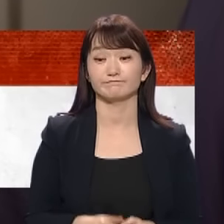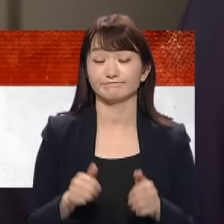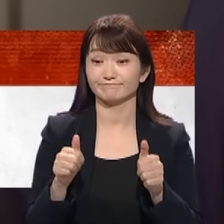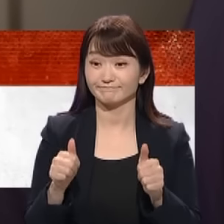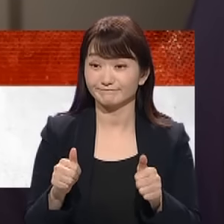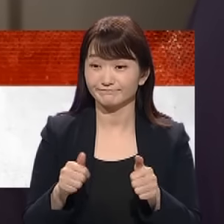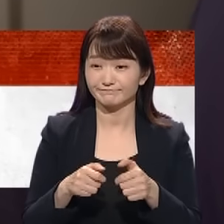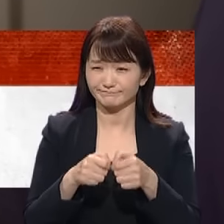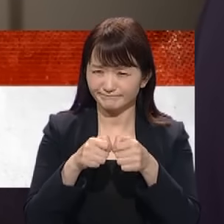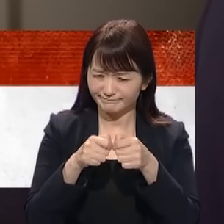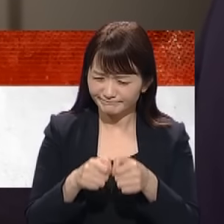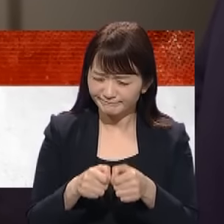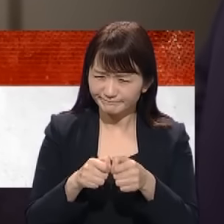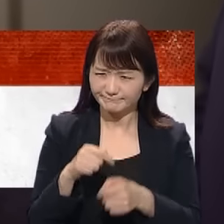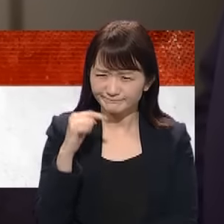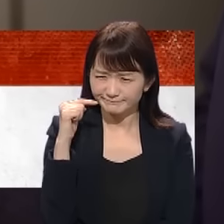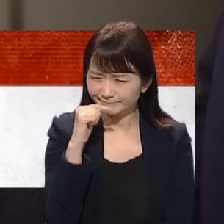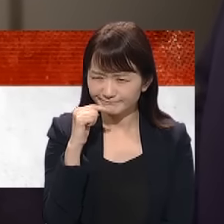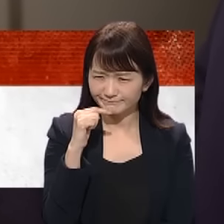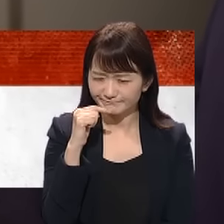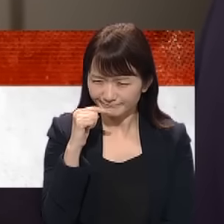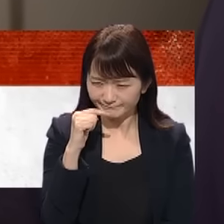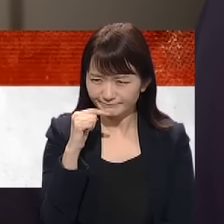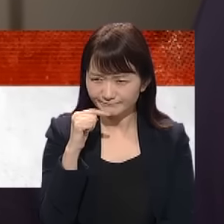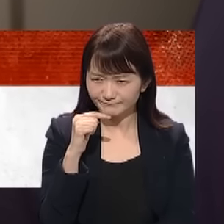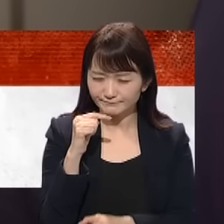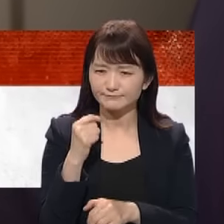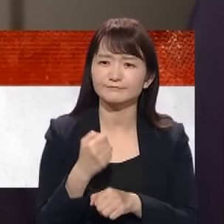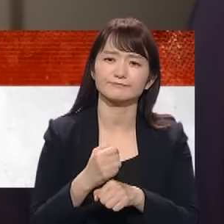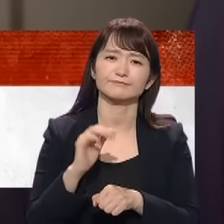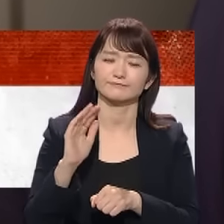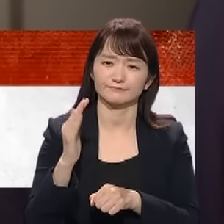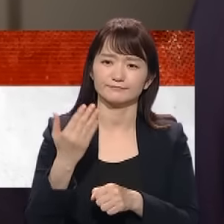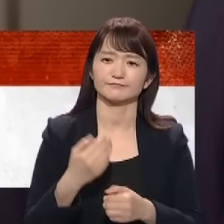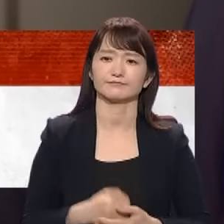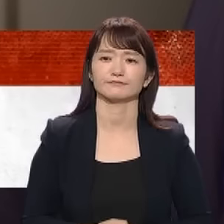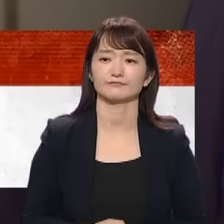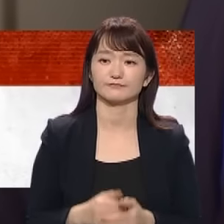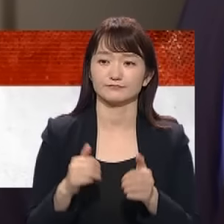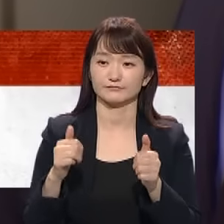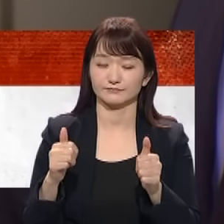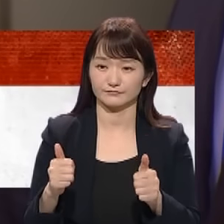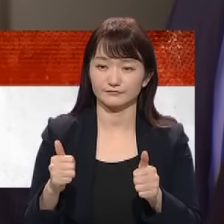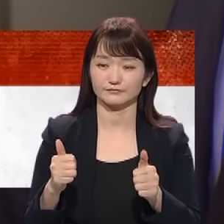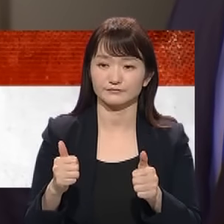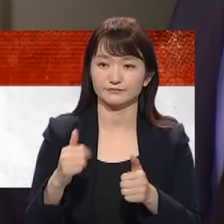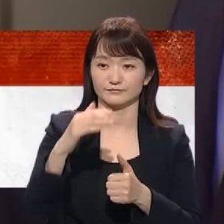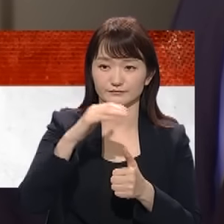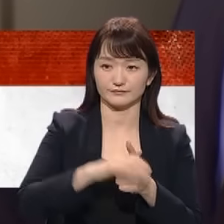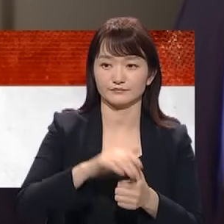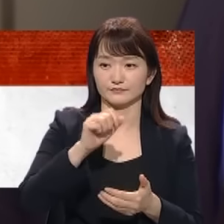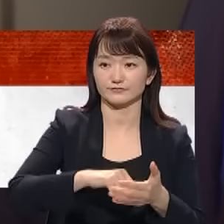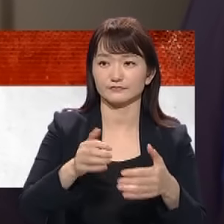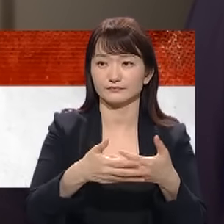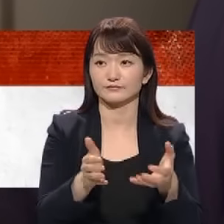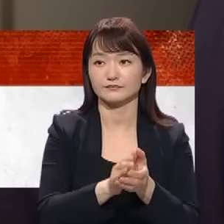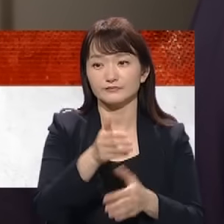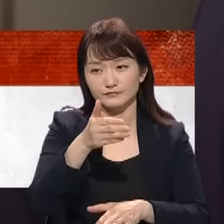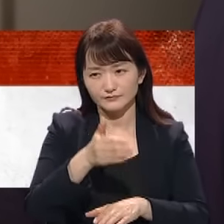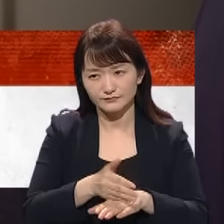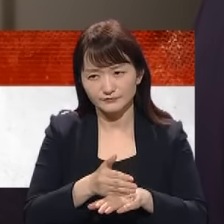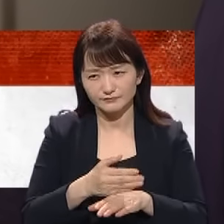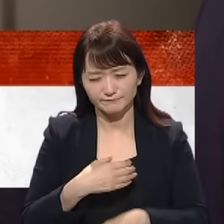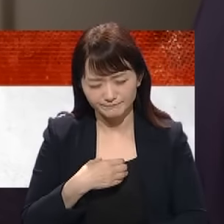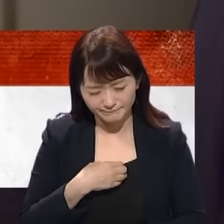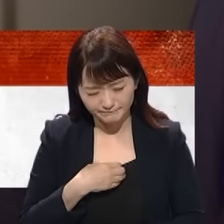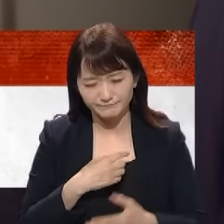재판이 아주 세심하고 치밀하게 진행이 되어서 그런 재판을 해주신 재판부에 감사와